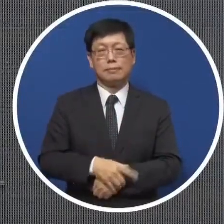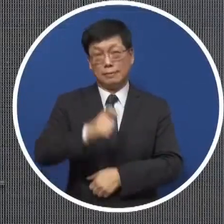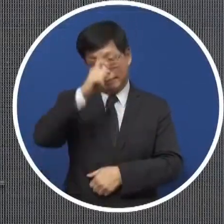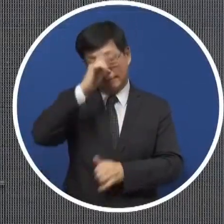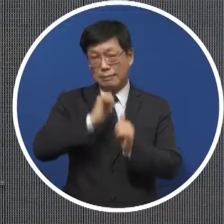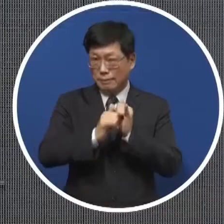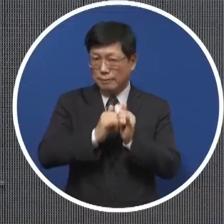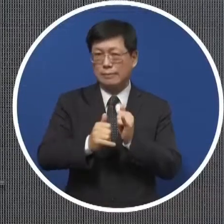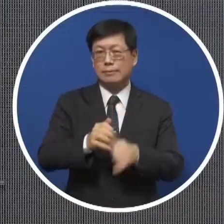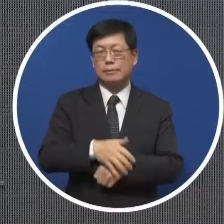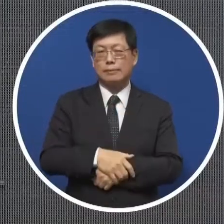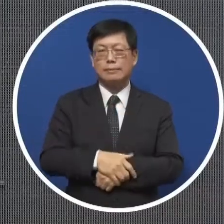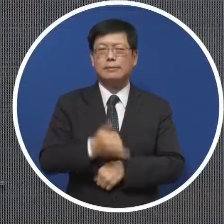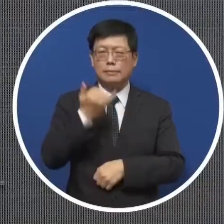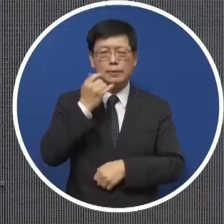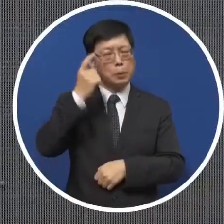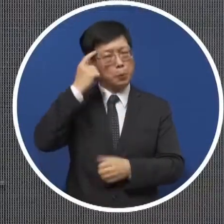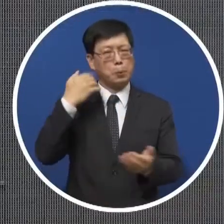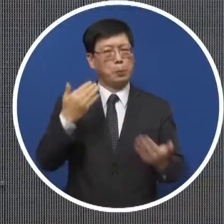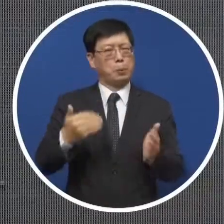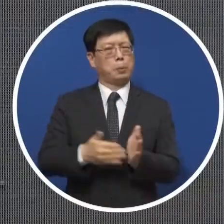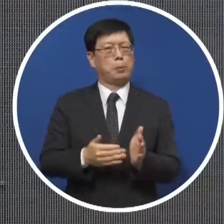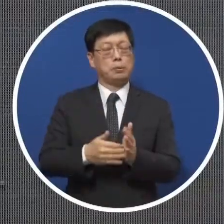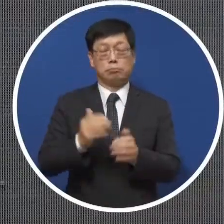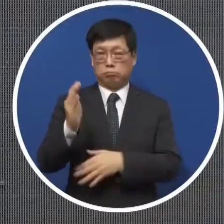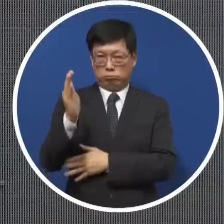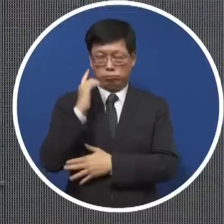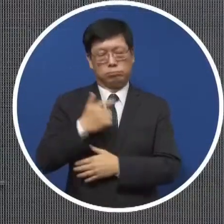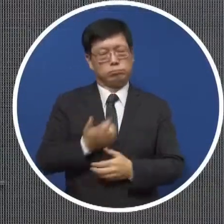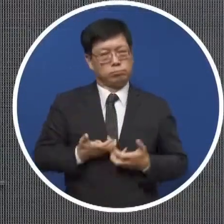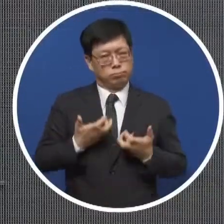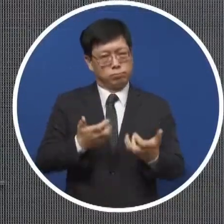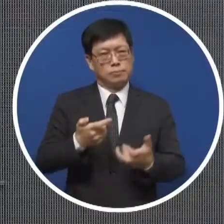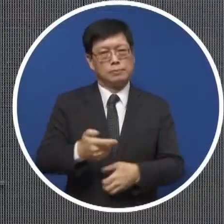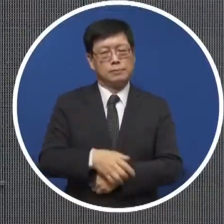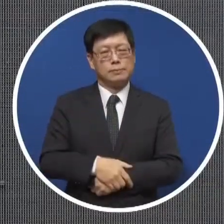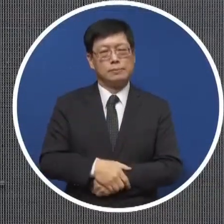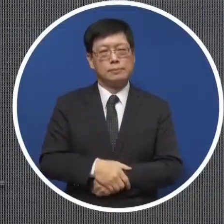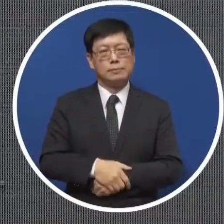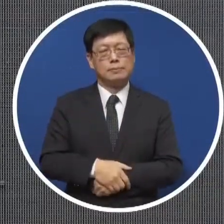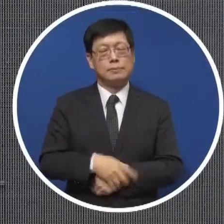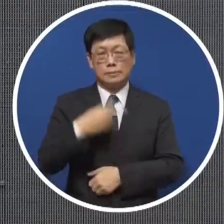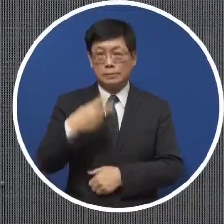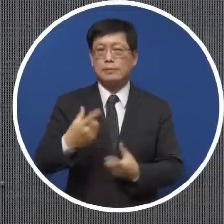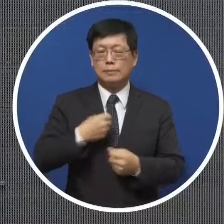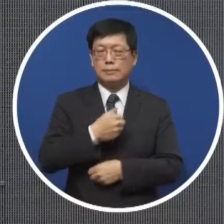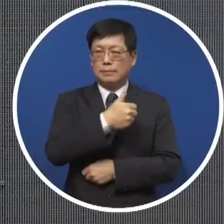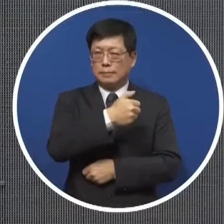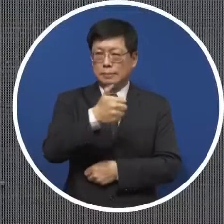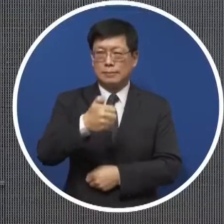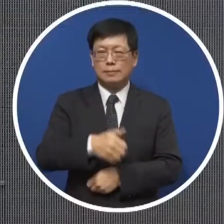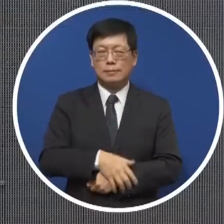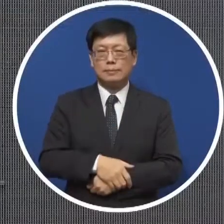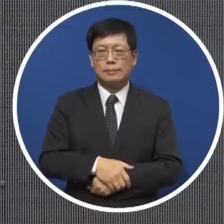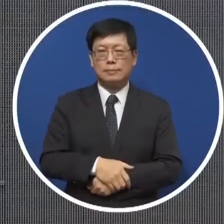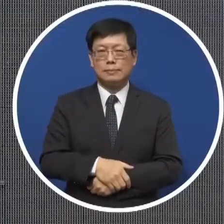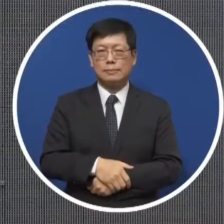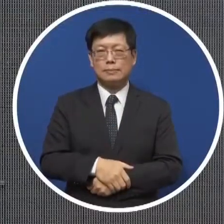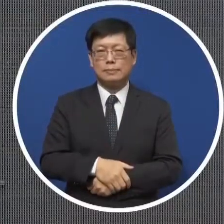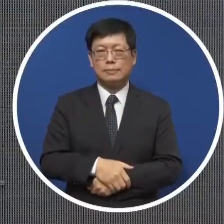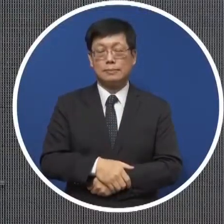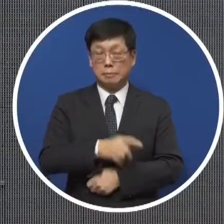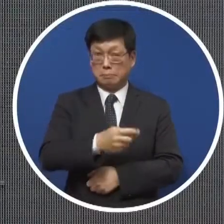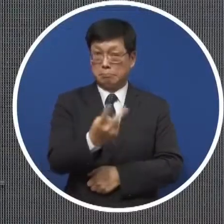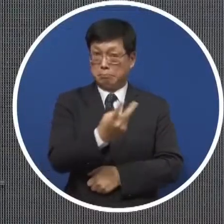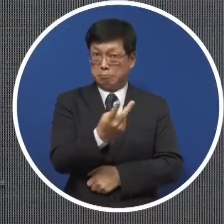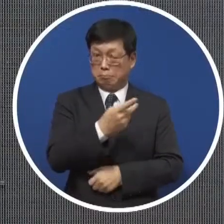人同胞能够理解政府的苦心孤诣啊，也再次感谢这个